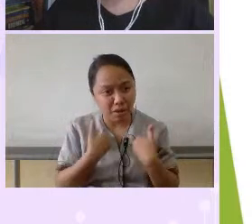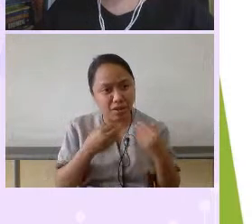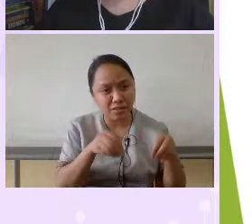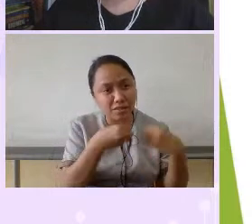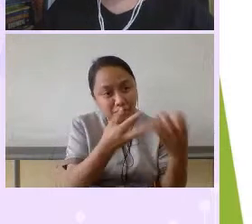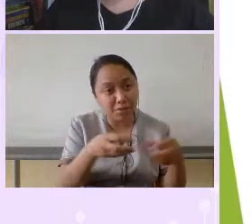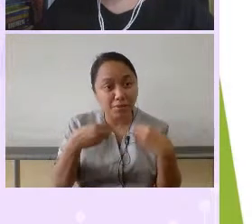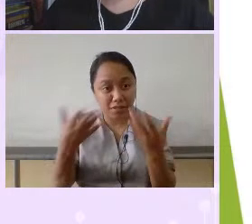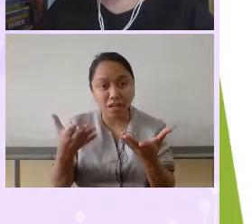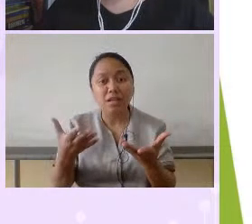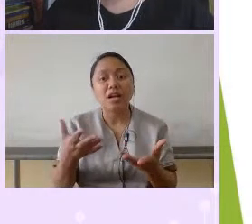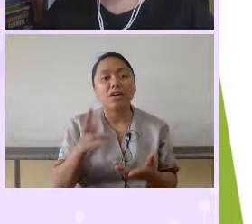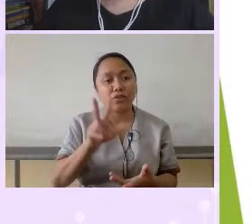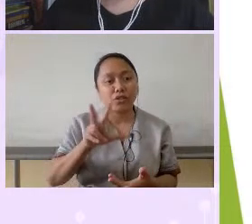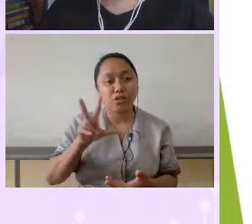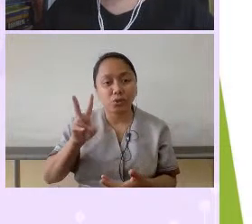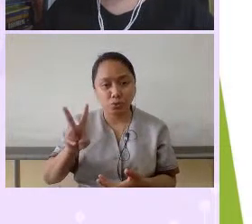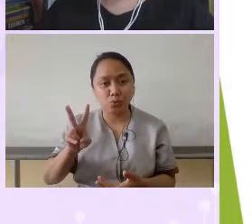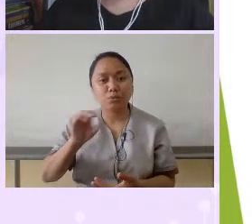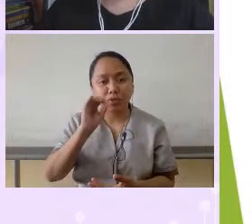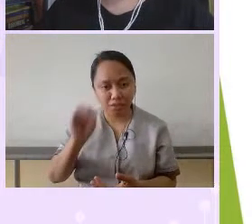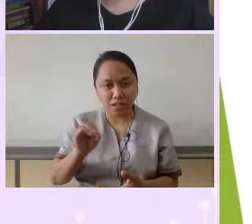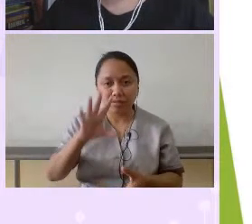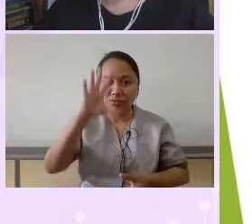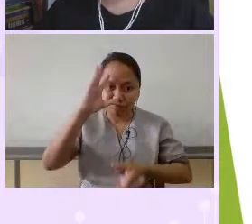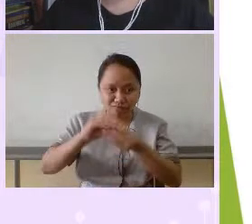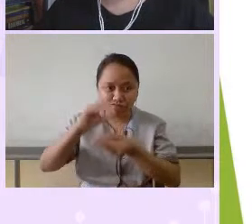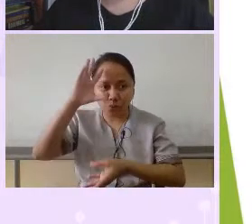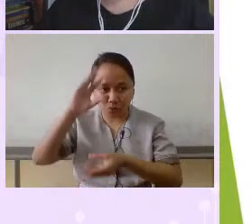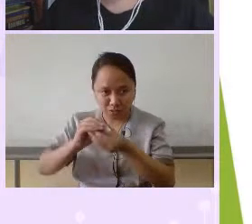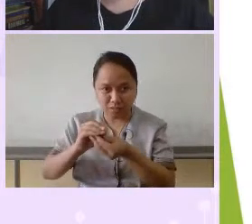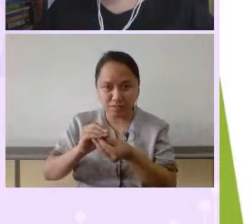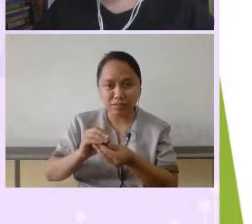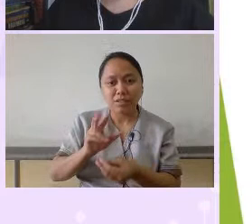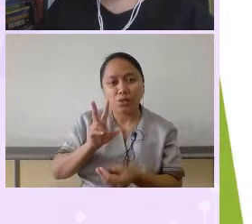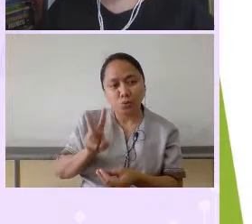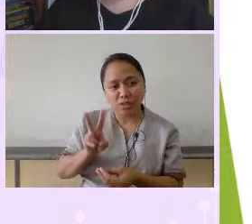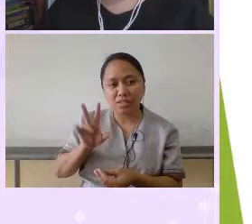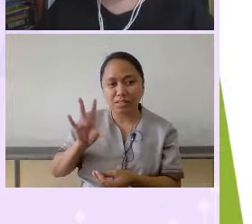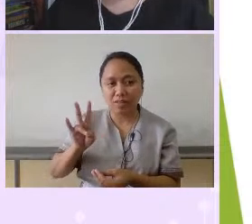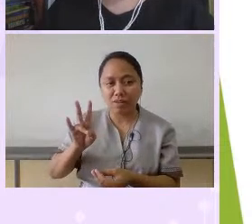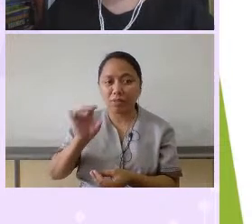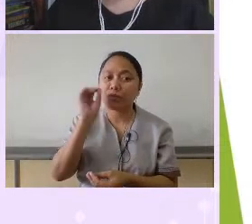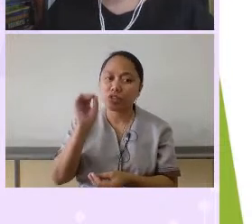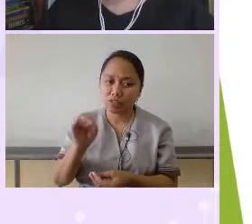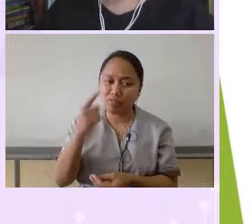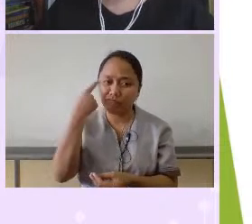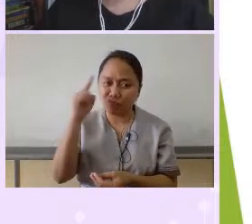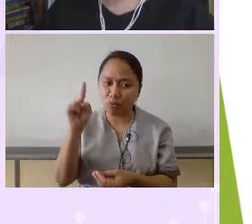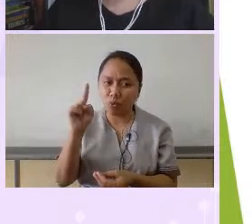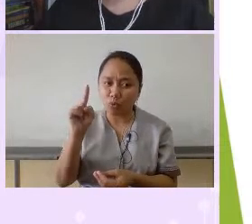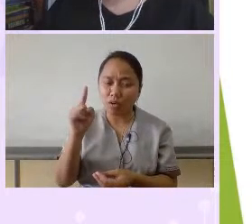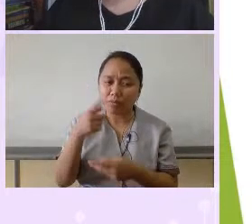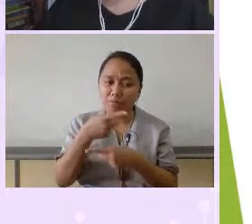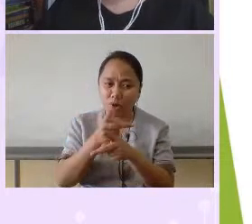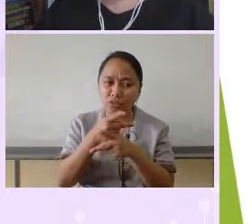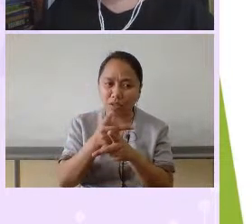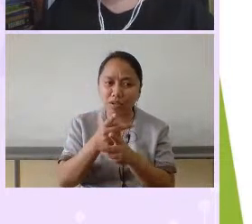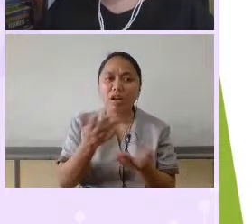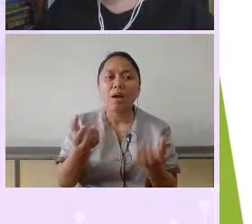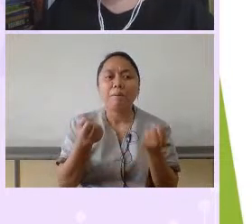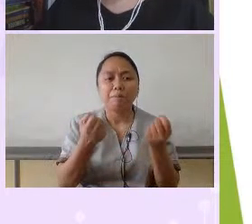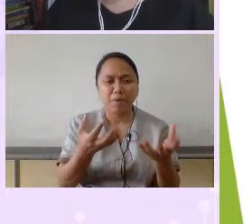nating production support services, 27% lang. So, mas malaki po yung share ng